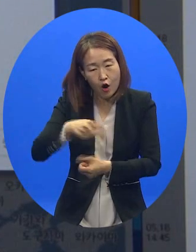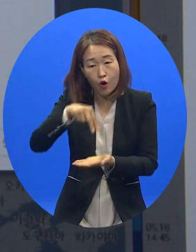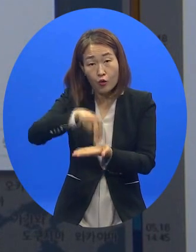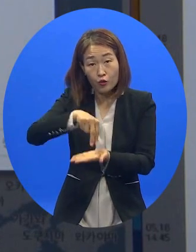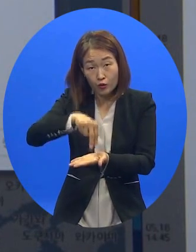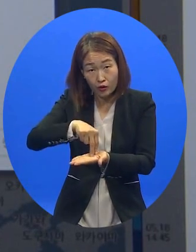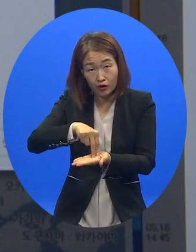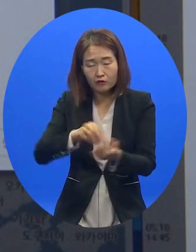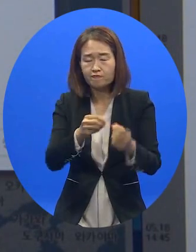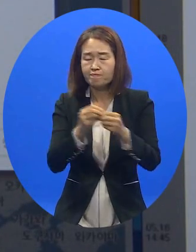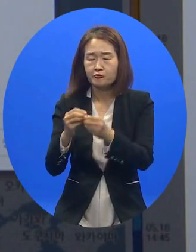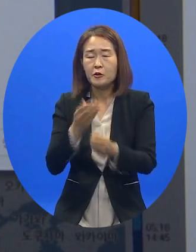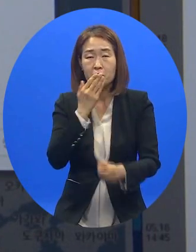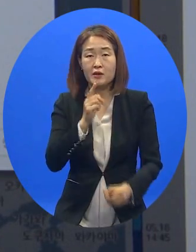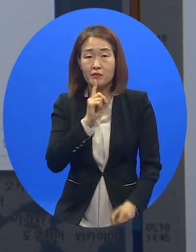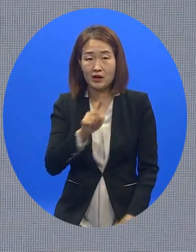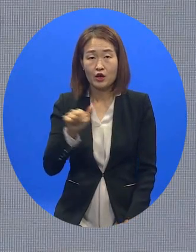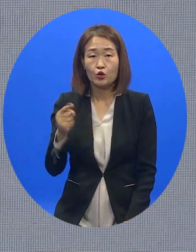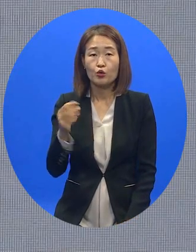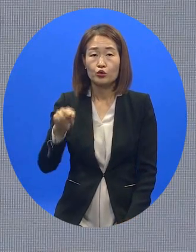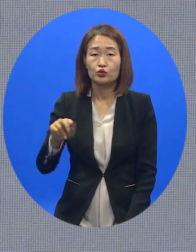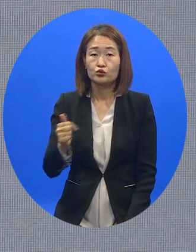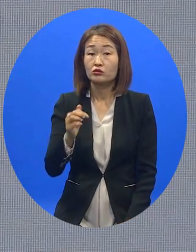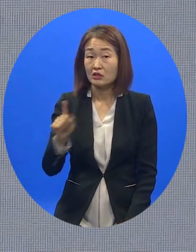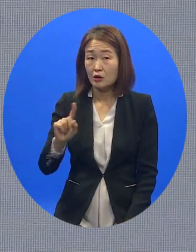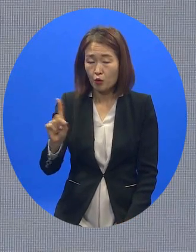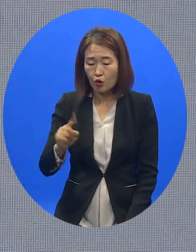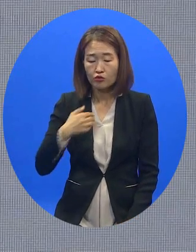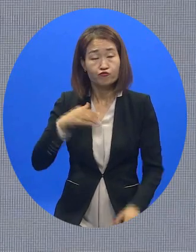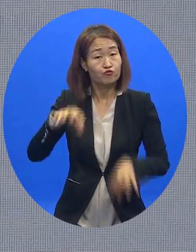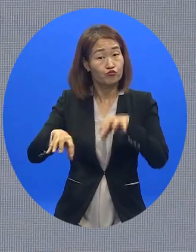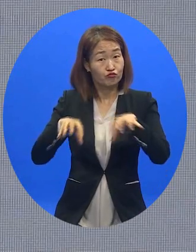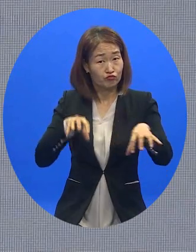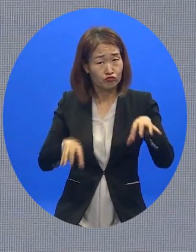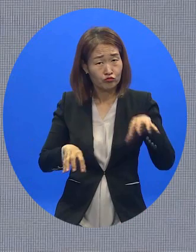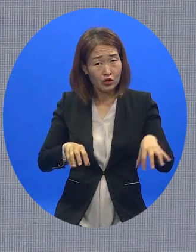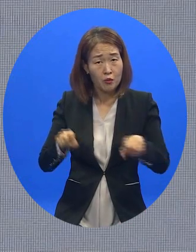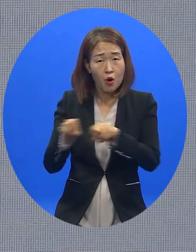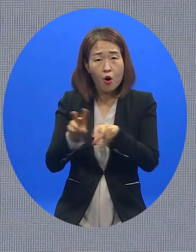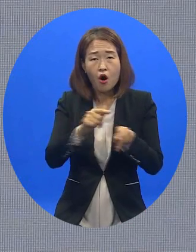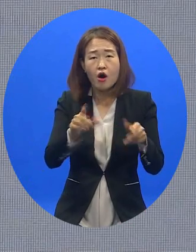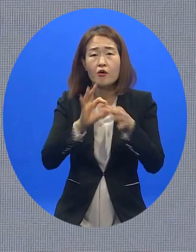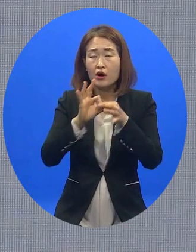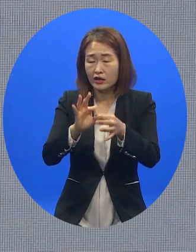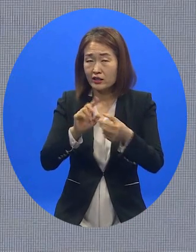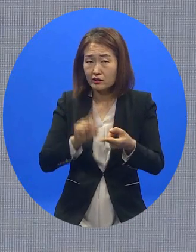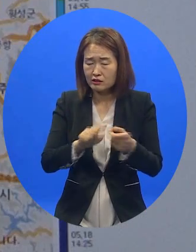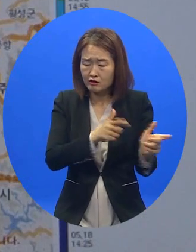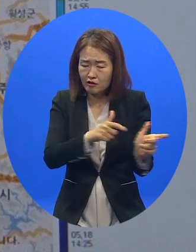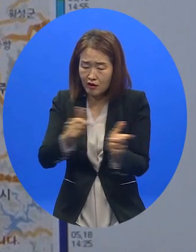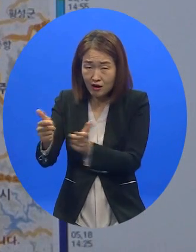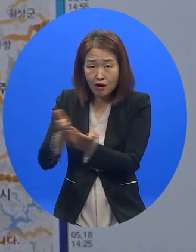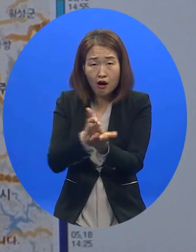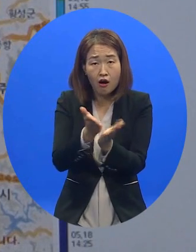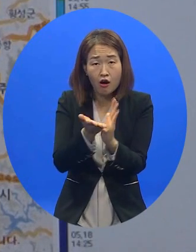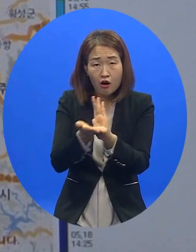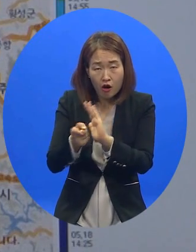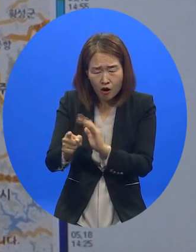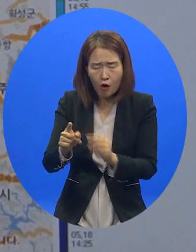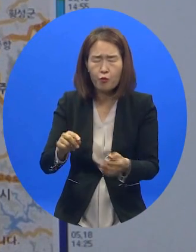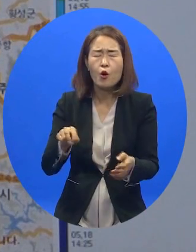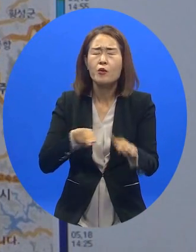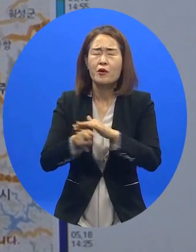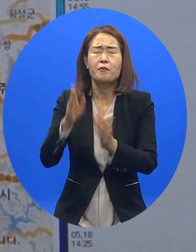가능합니다. 고윤화 기상청장은 우리 동네 낙뢰 정보 서비스가 일반 국민은 물론 다양한 분야에서 낙뢰